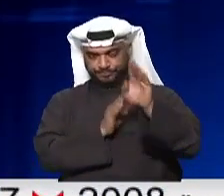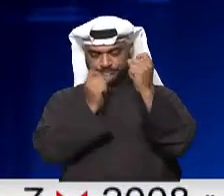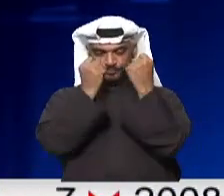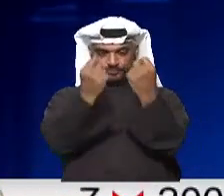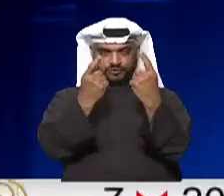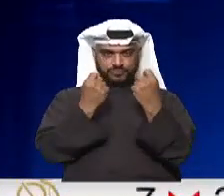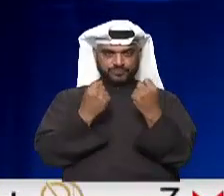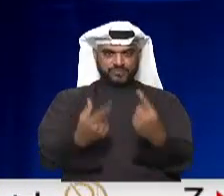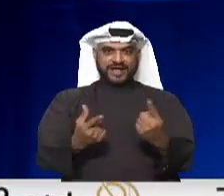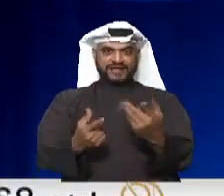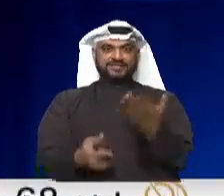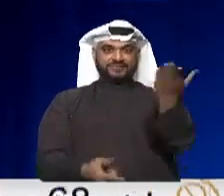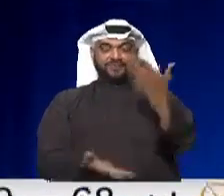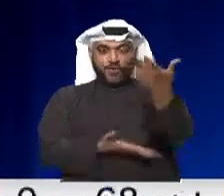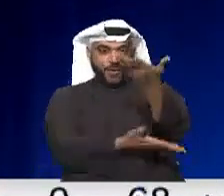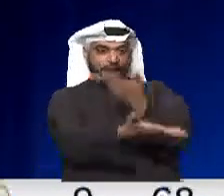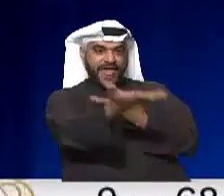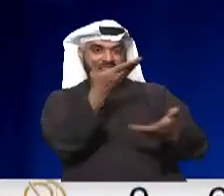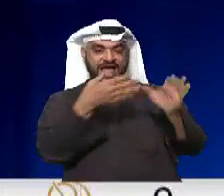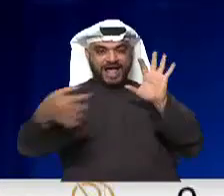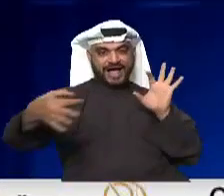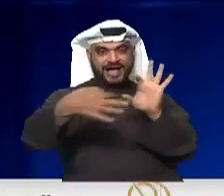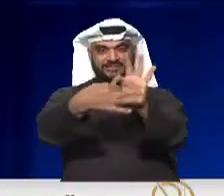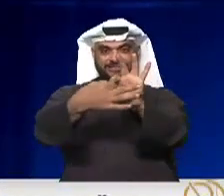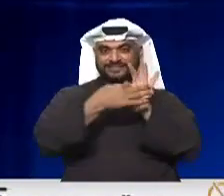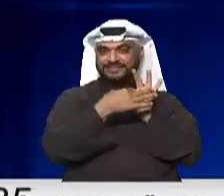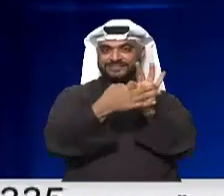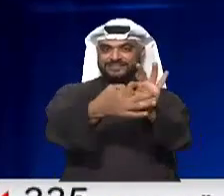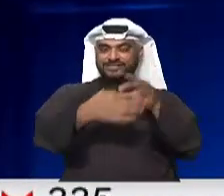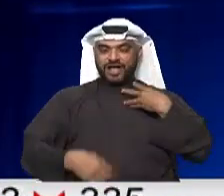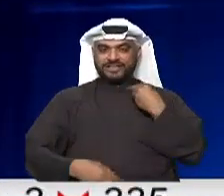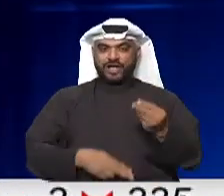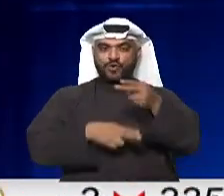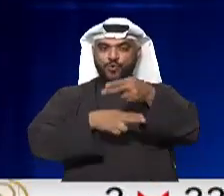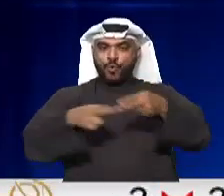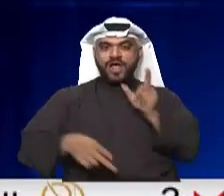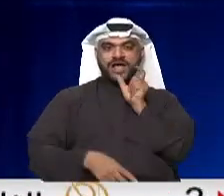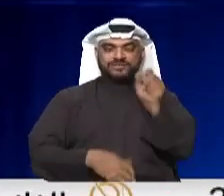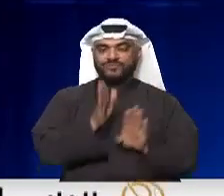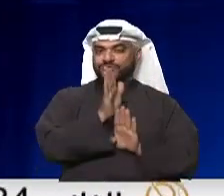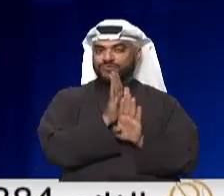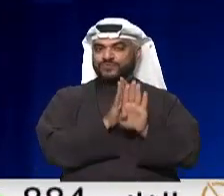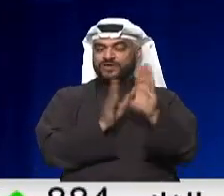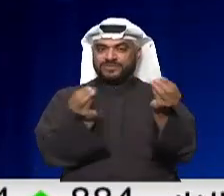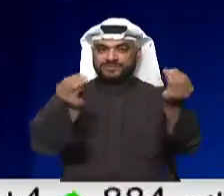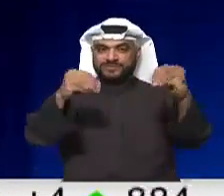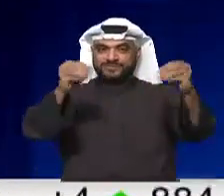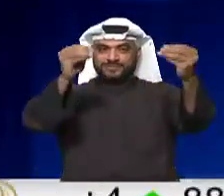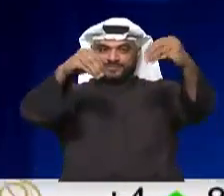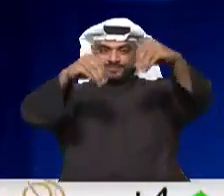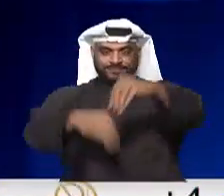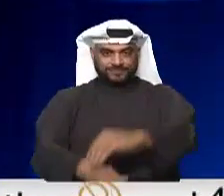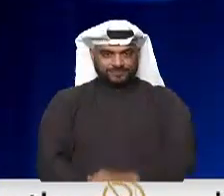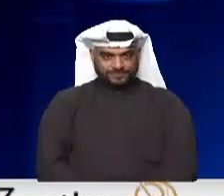الصحة والعافية وللعلاقات الطيبة بين البلدين الصديقين المزيد من التطور والنماء.